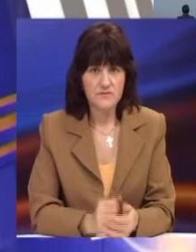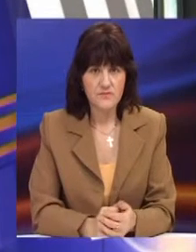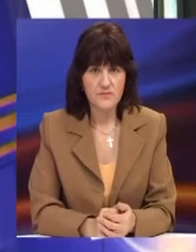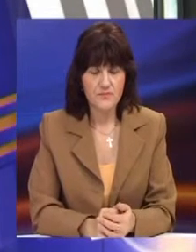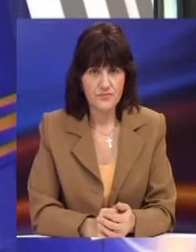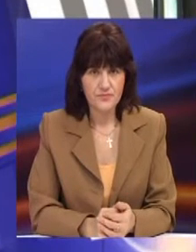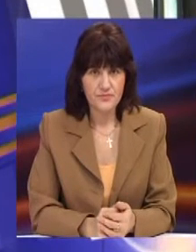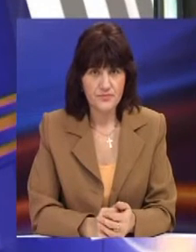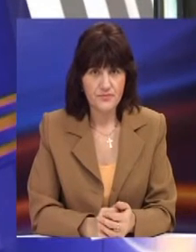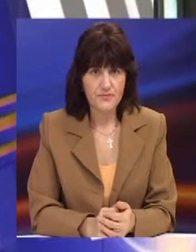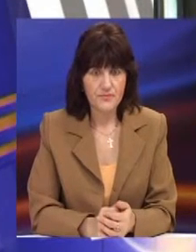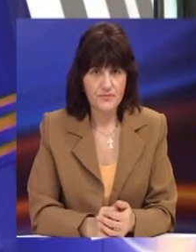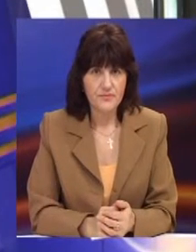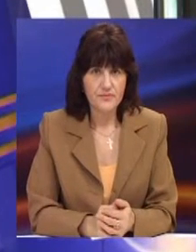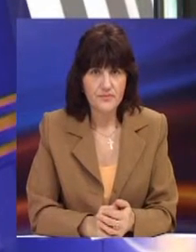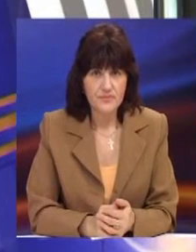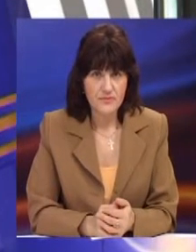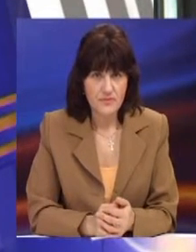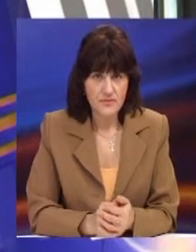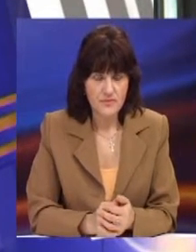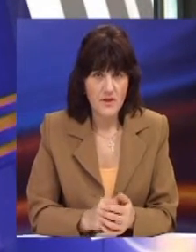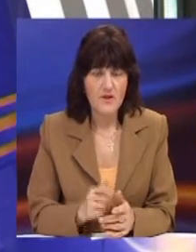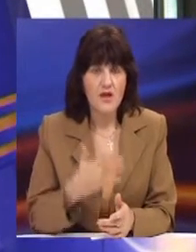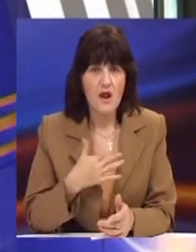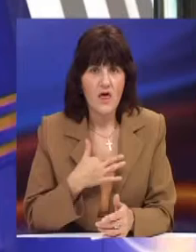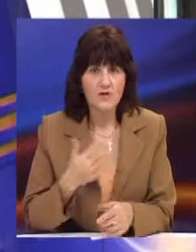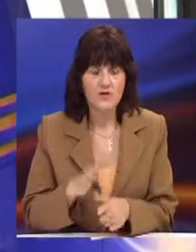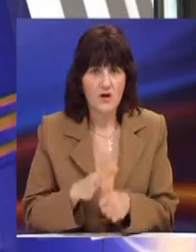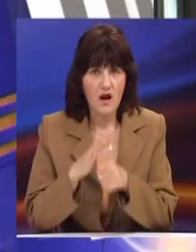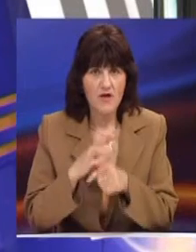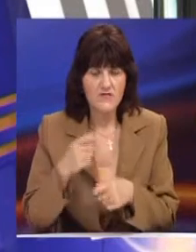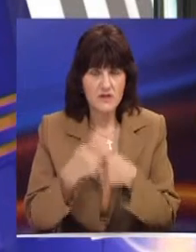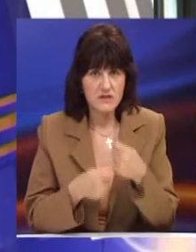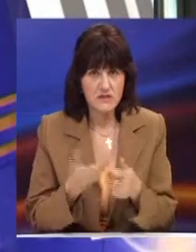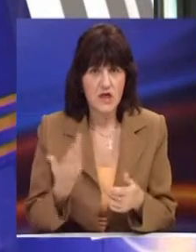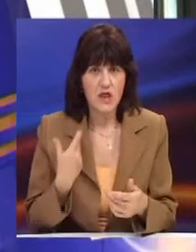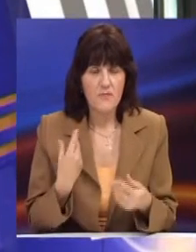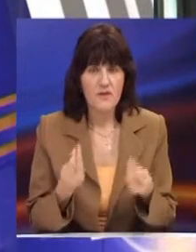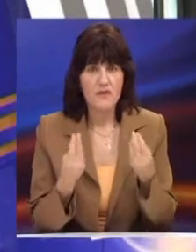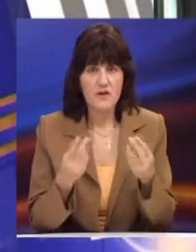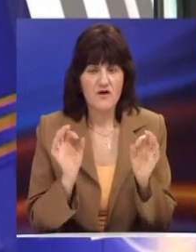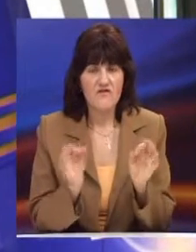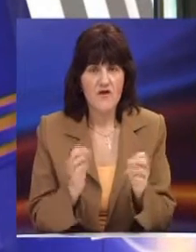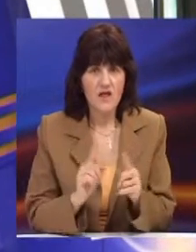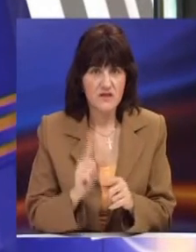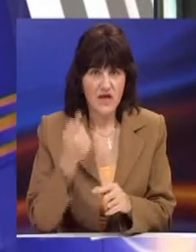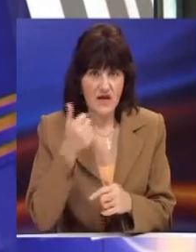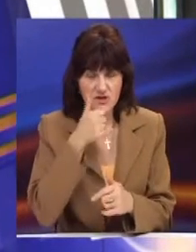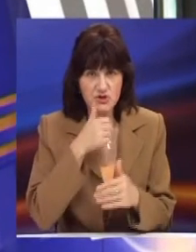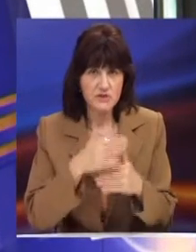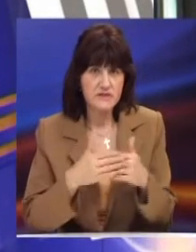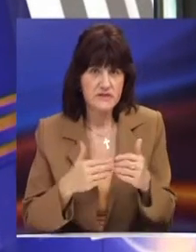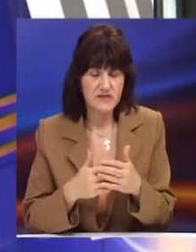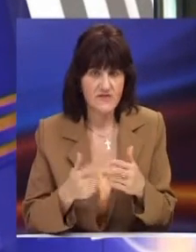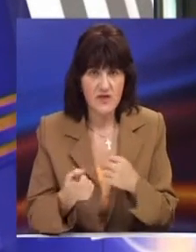Mi očin rade te rabote i hatim vipolniti tu rabotu kačestveno. Naš glavni cilj je da dobijemo kvalitetne rezultate kojim bi bio zadovoljan